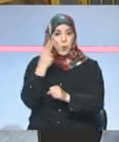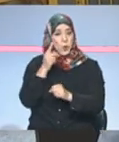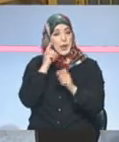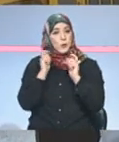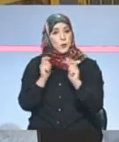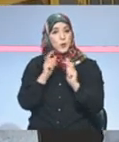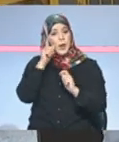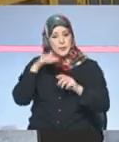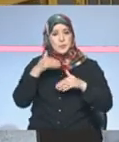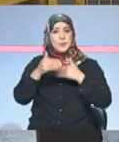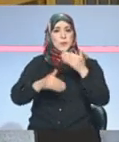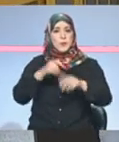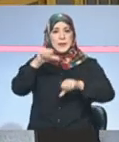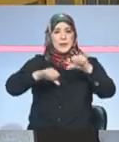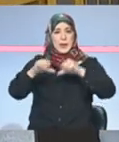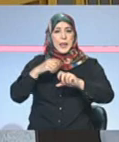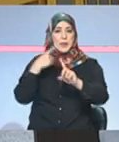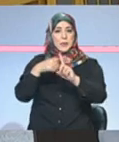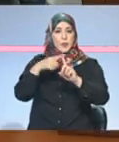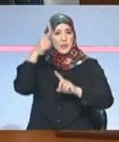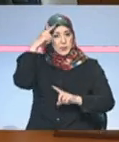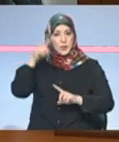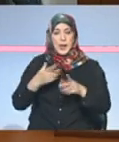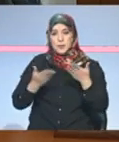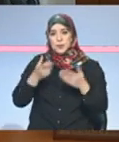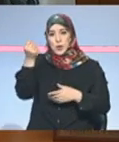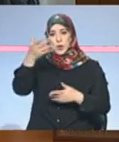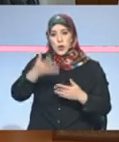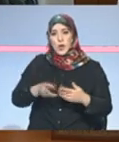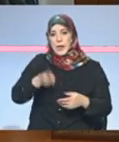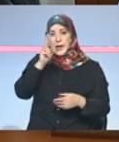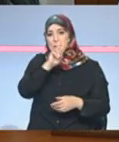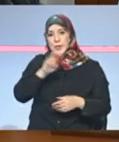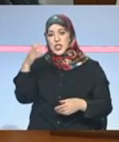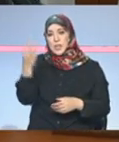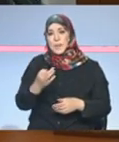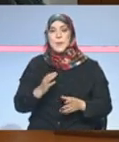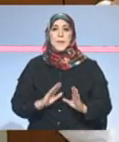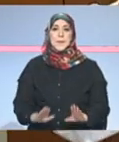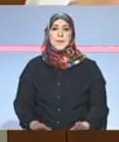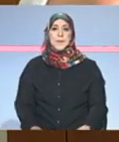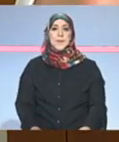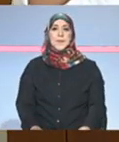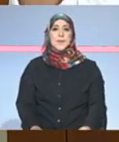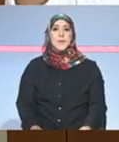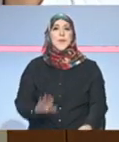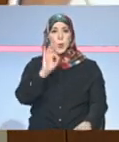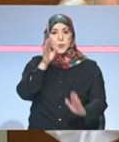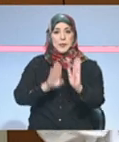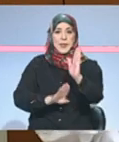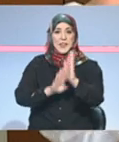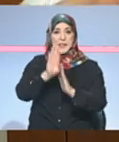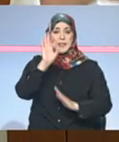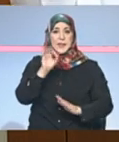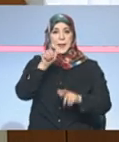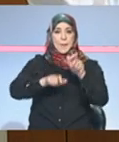مواصلة نسبة التحاليل الإيجابية على معدلات أكثر من 20%. نسق تصاعد متاع